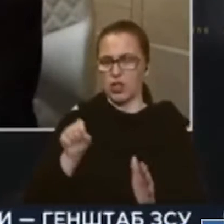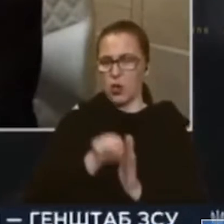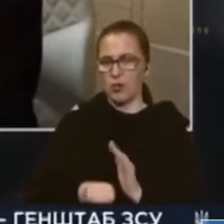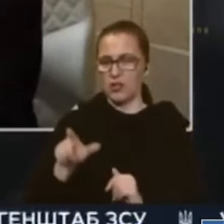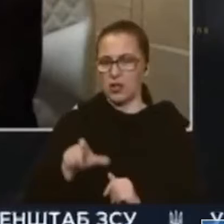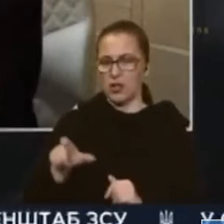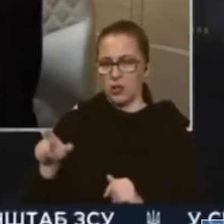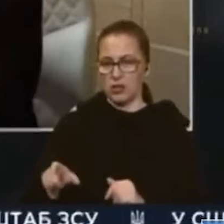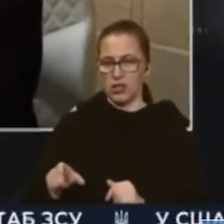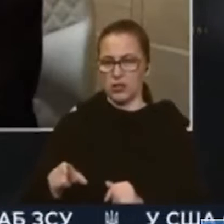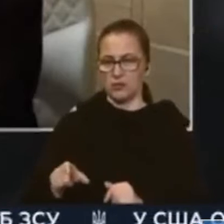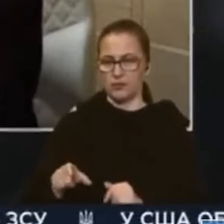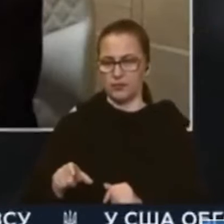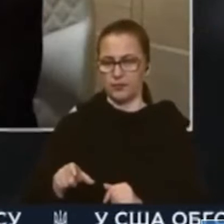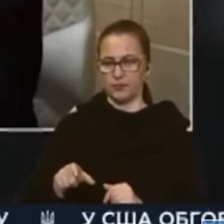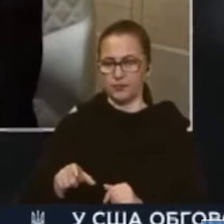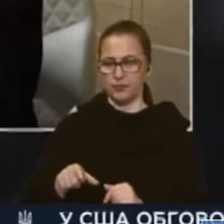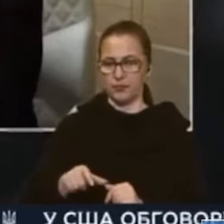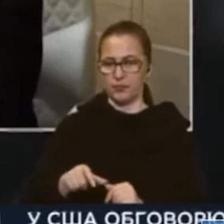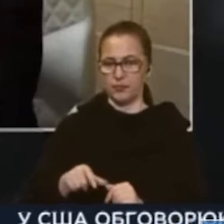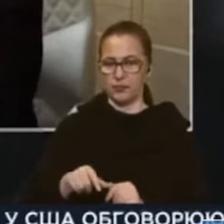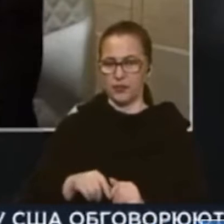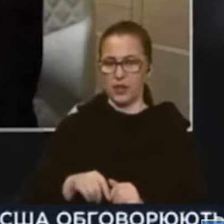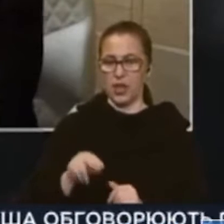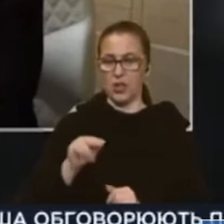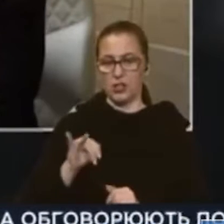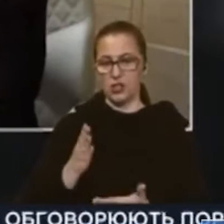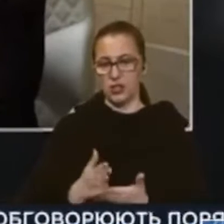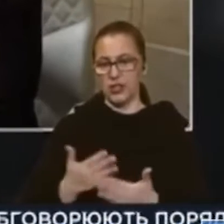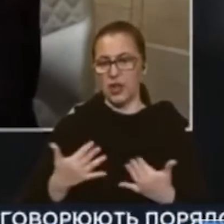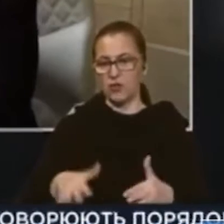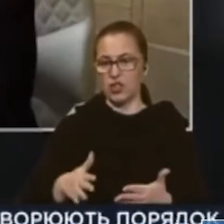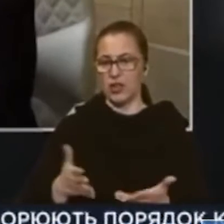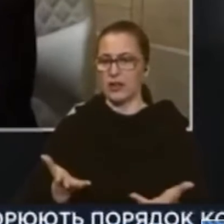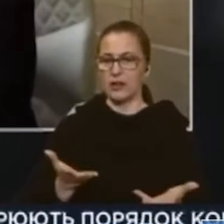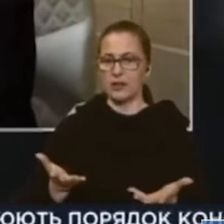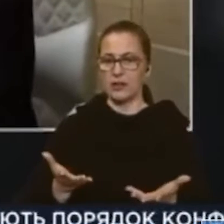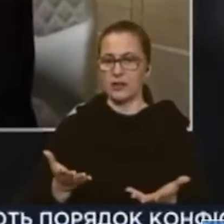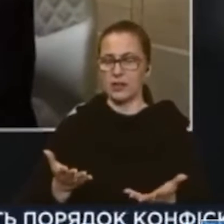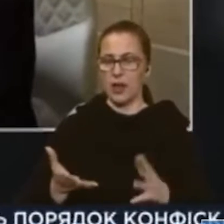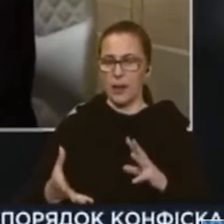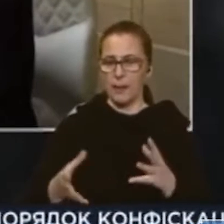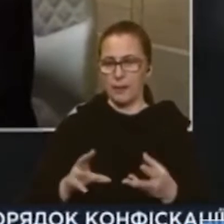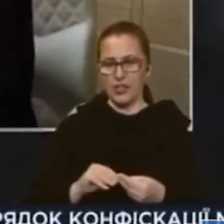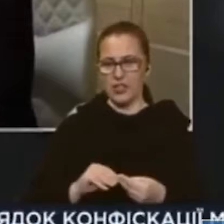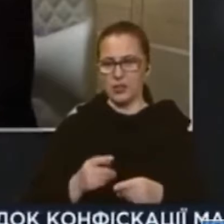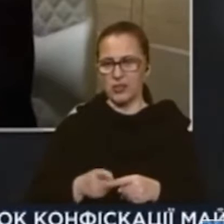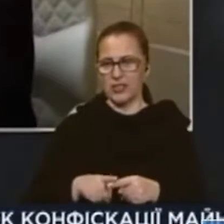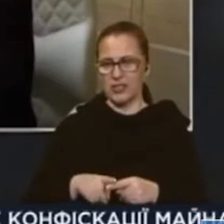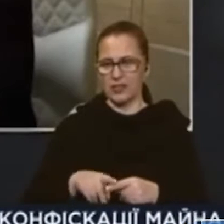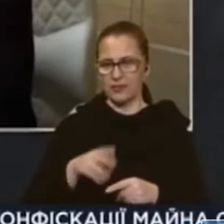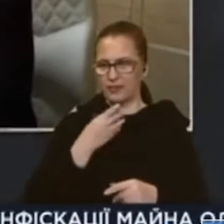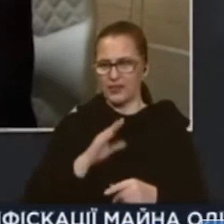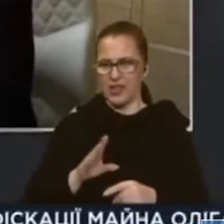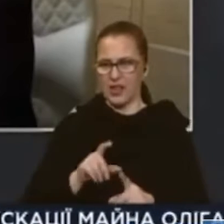людей, закатованих і вбитих окупантами. Чи є уже певний... Ну, підсумок, це, мабуть, дуже